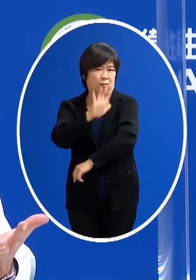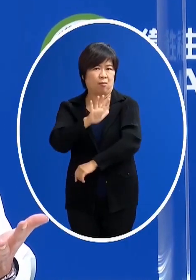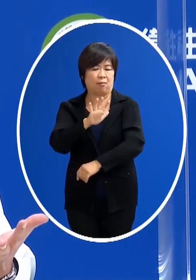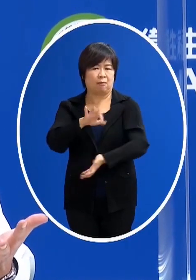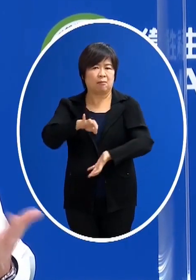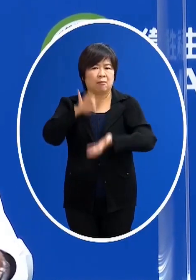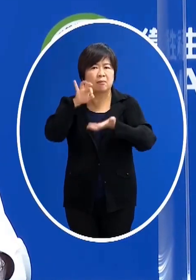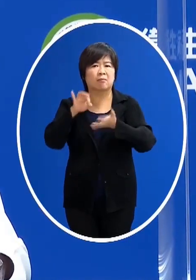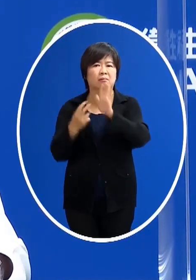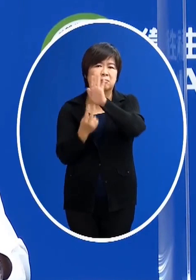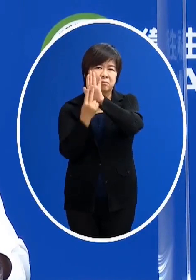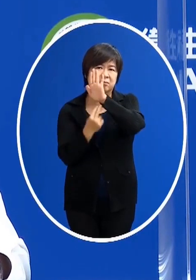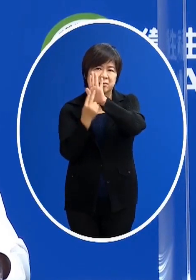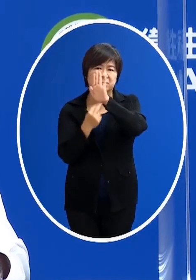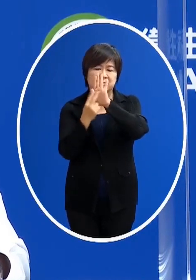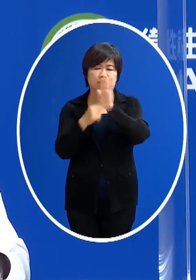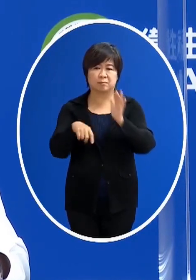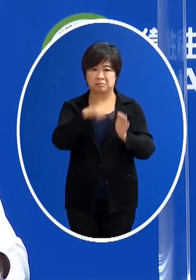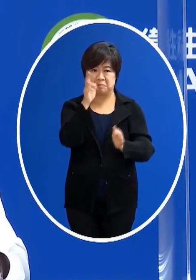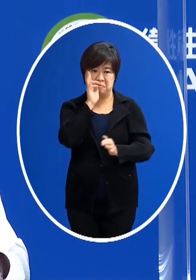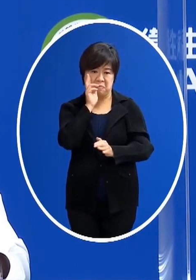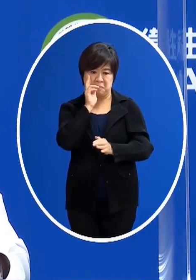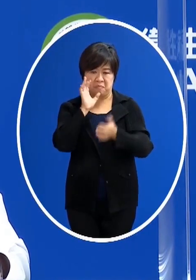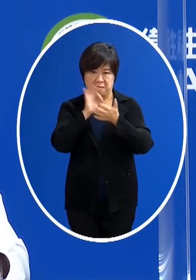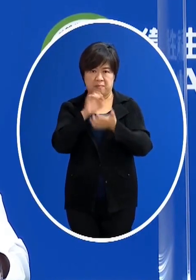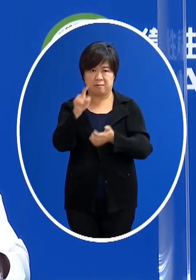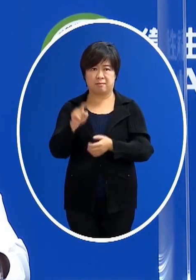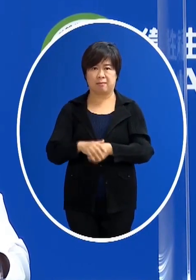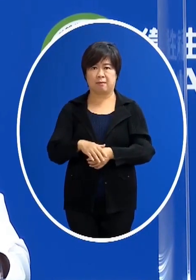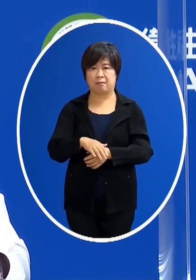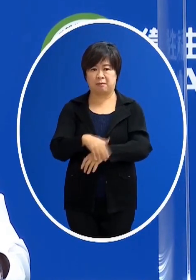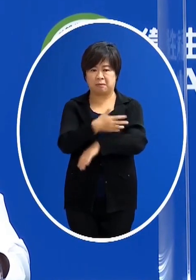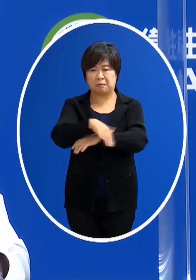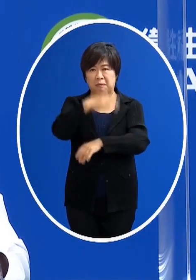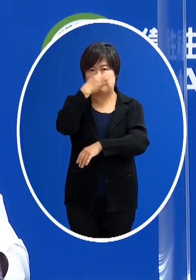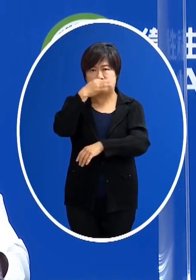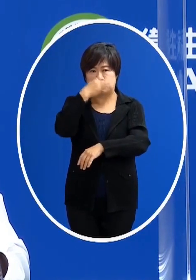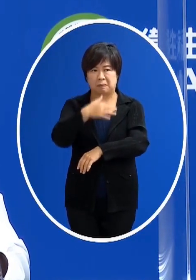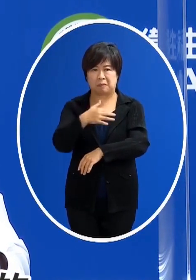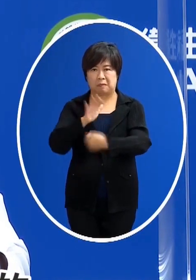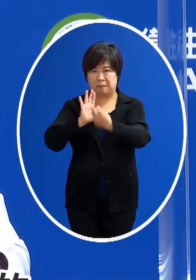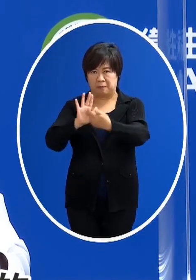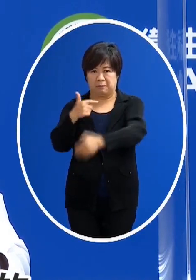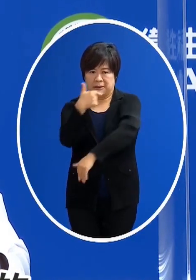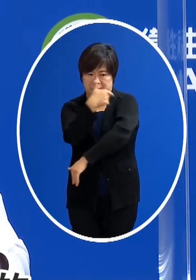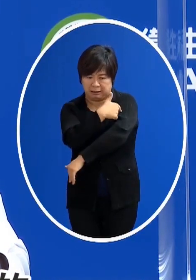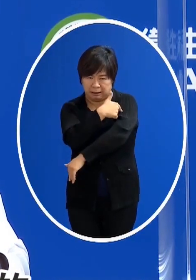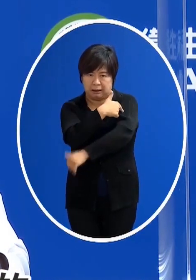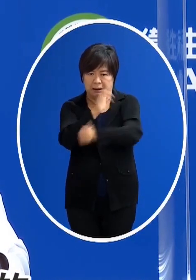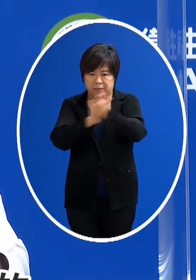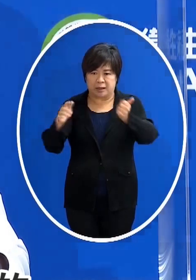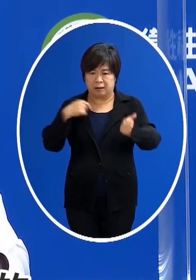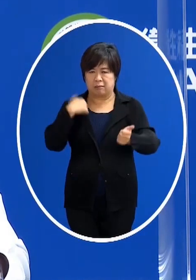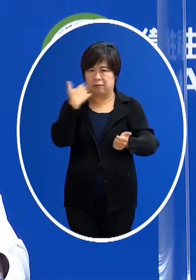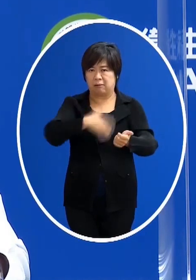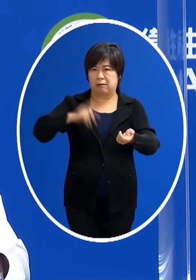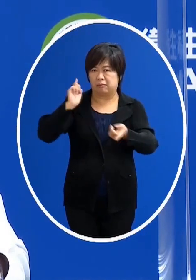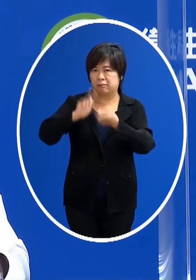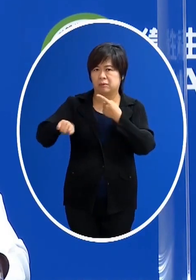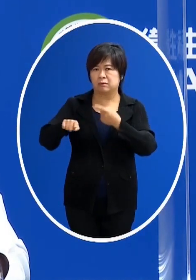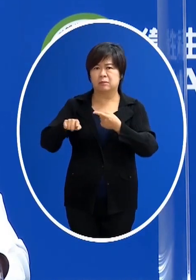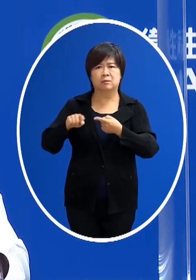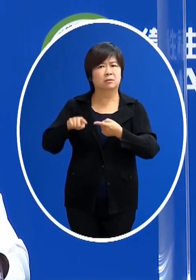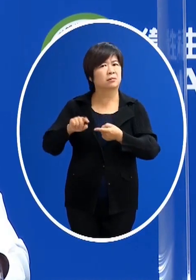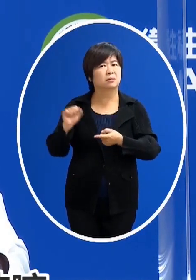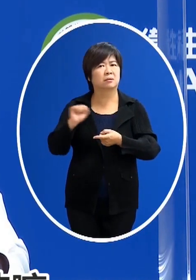一个陈述啊。不过大家以为就是说是因为疫苗所引发的，我想这两个事情是不一样，我们必须